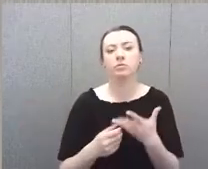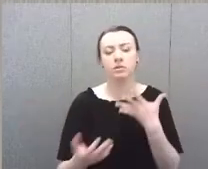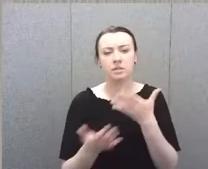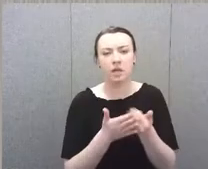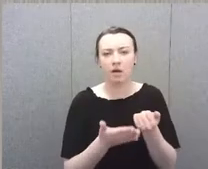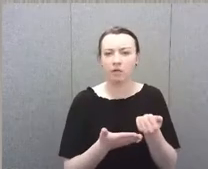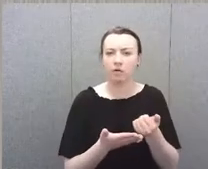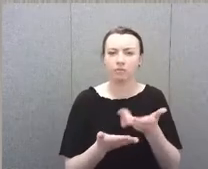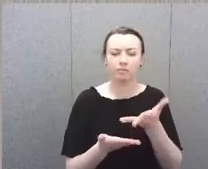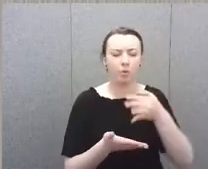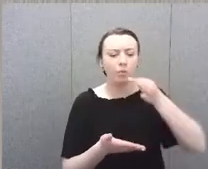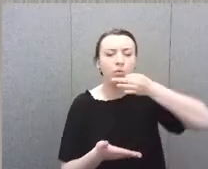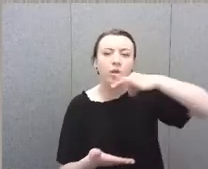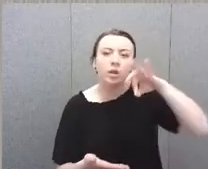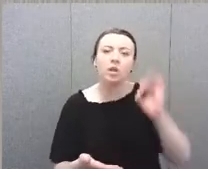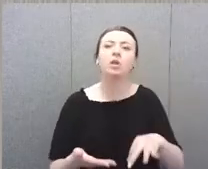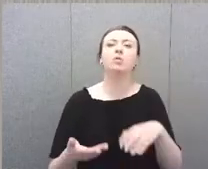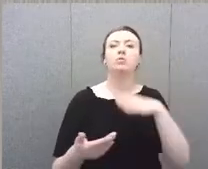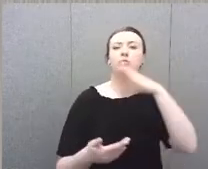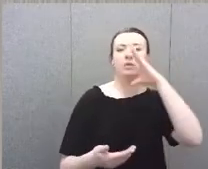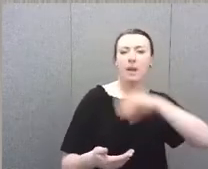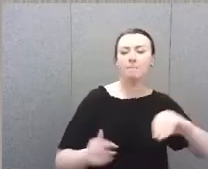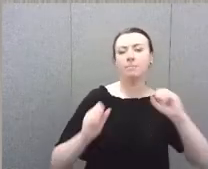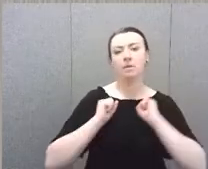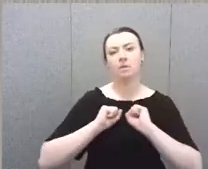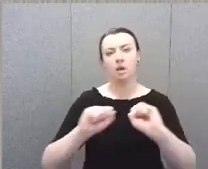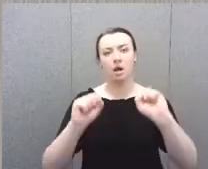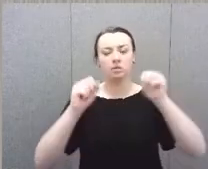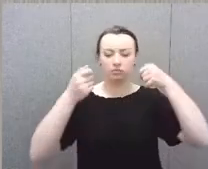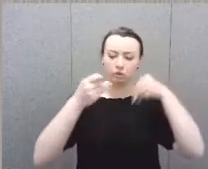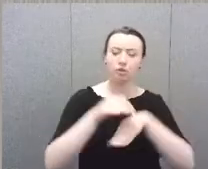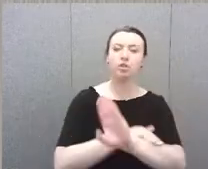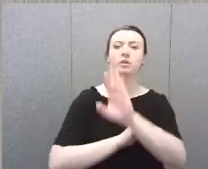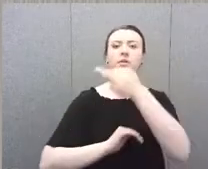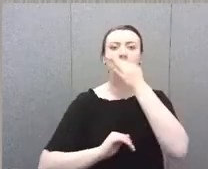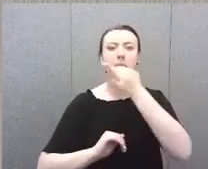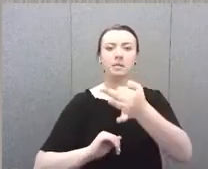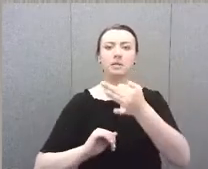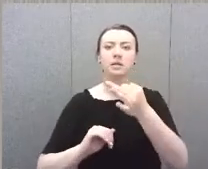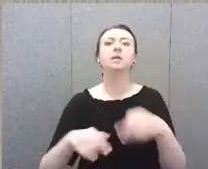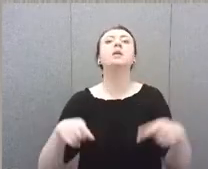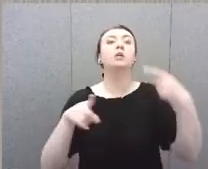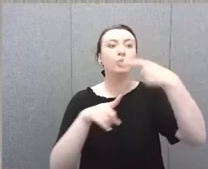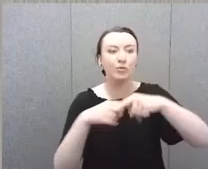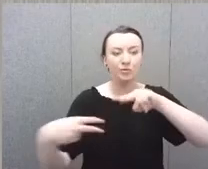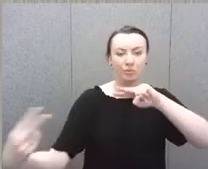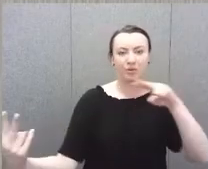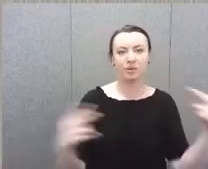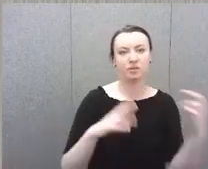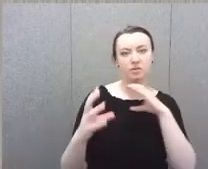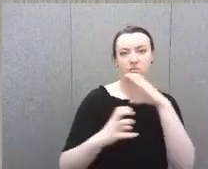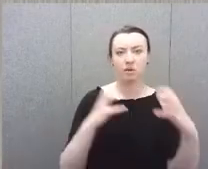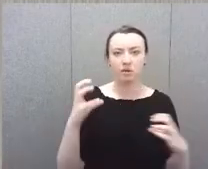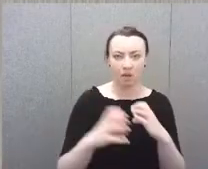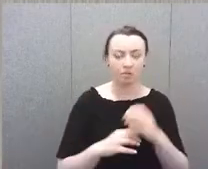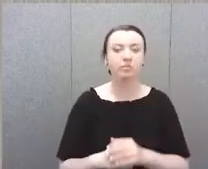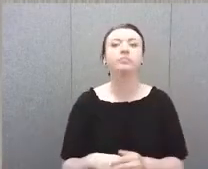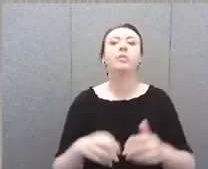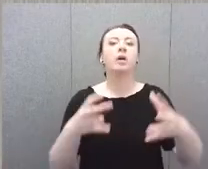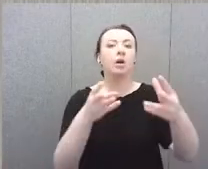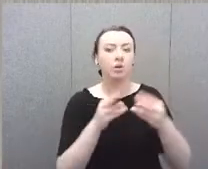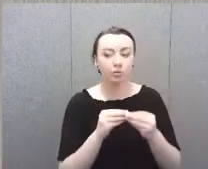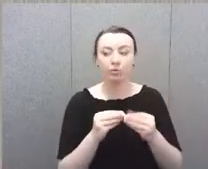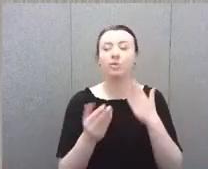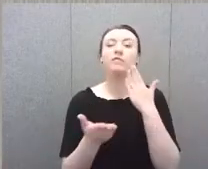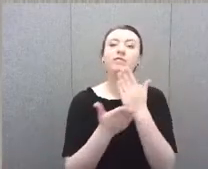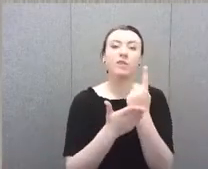того, чтобы женщины объединили свою отвагу, свои возможности и вышли, чтобы изменить